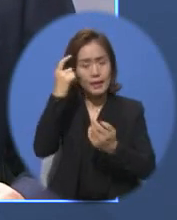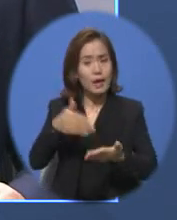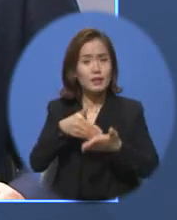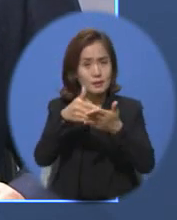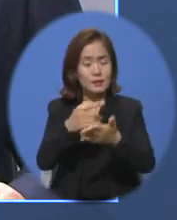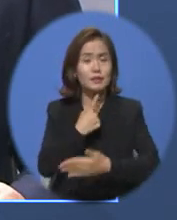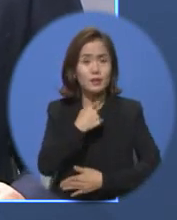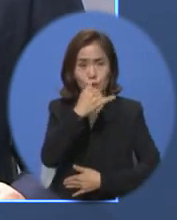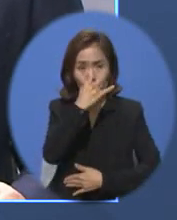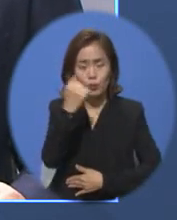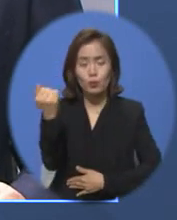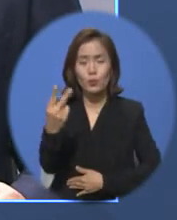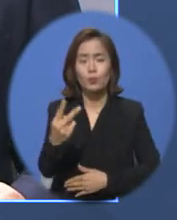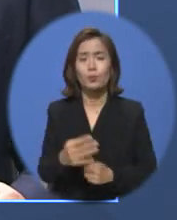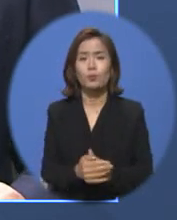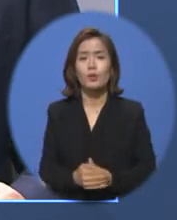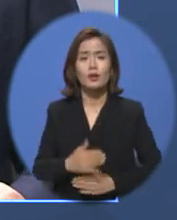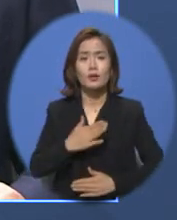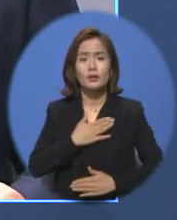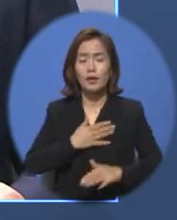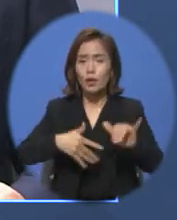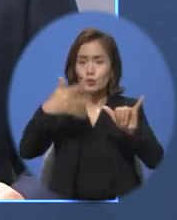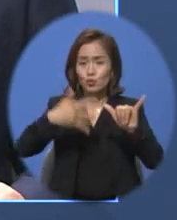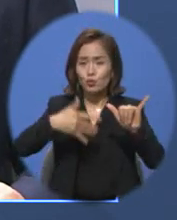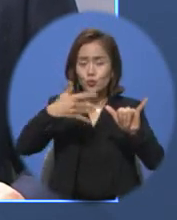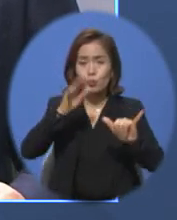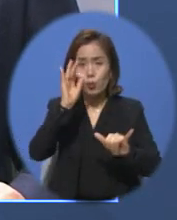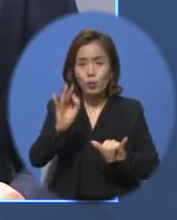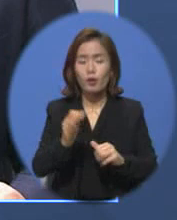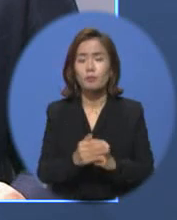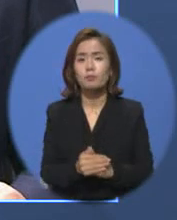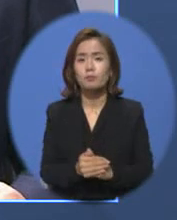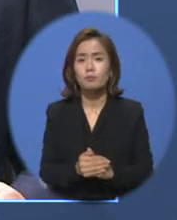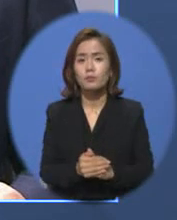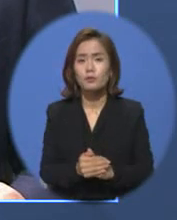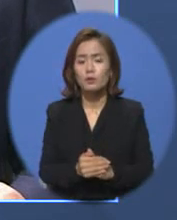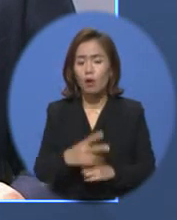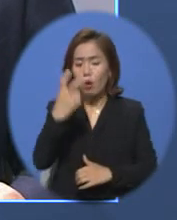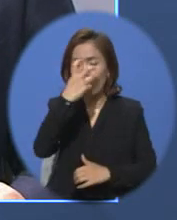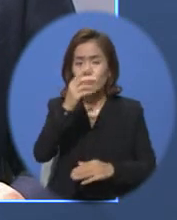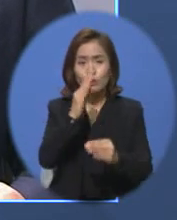특히 제유튜브영상에서언급했듯이 검사들